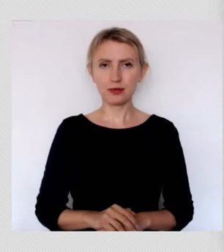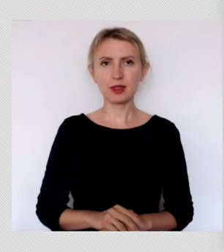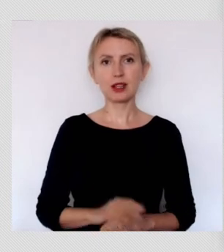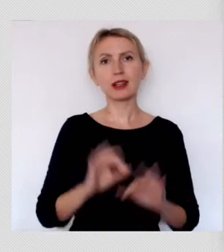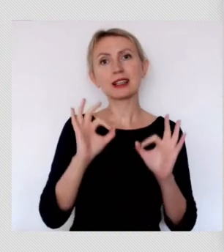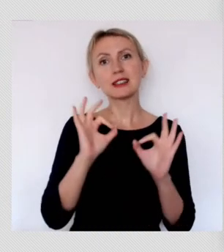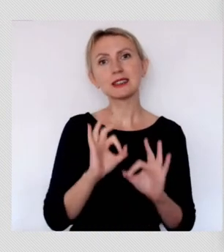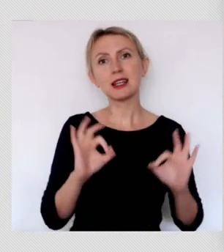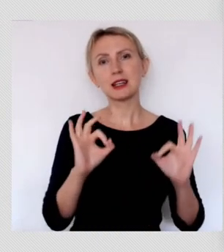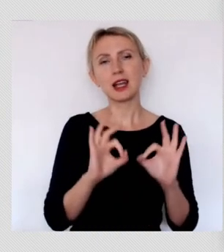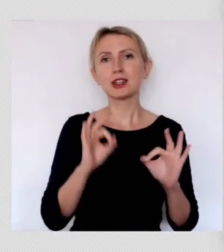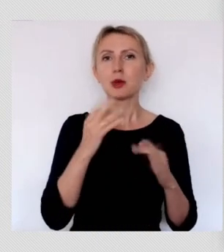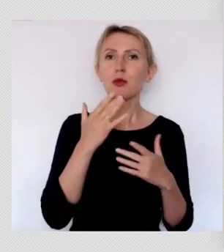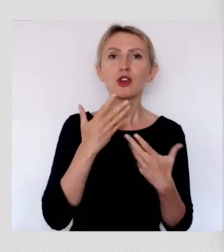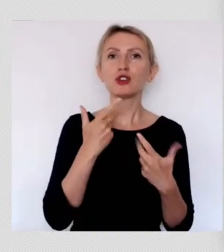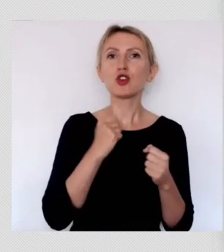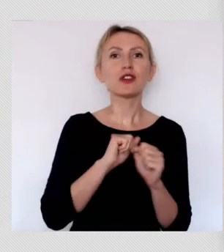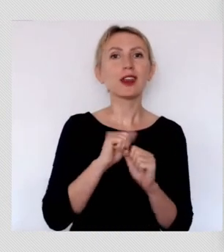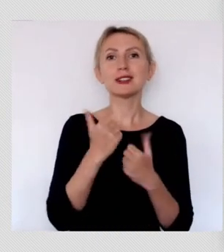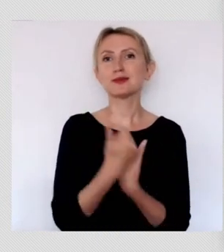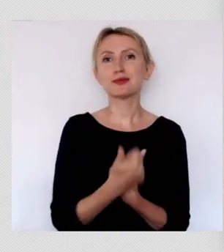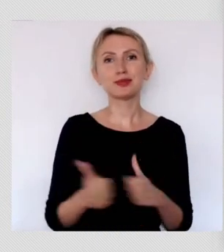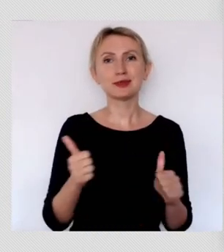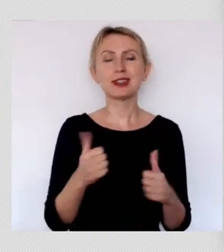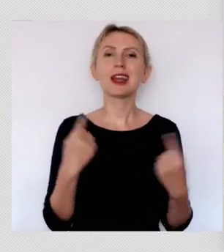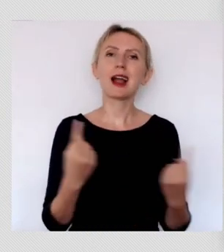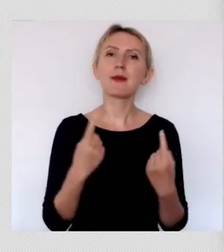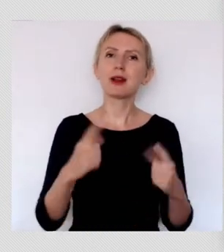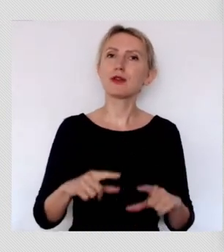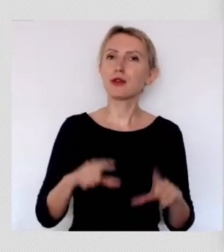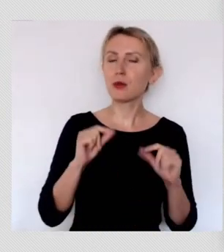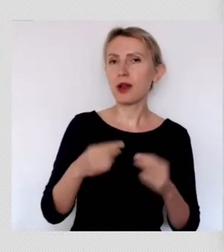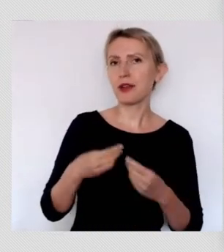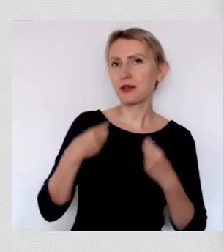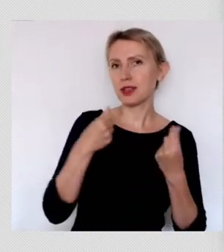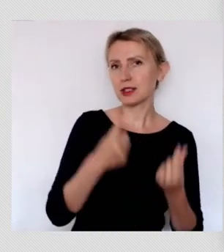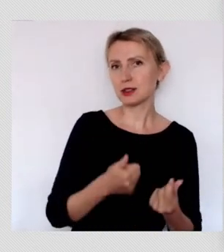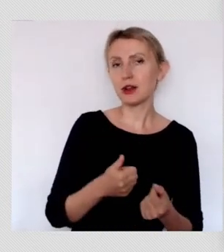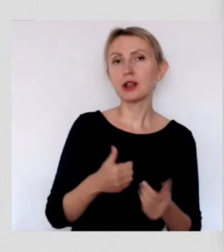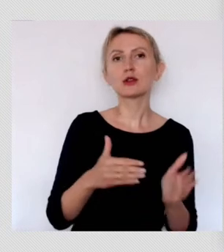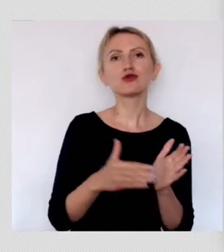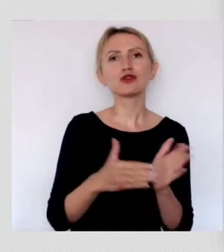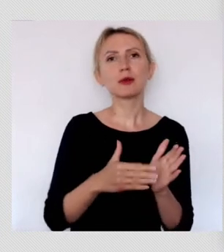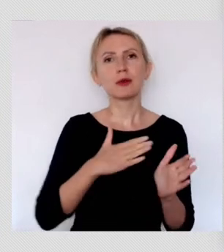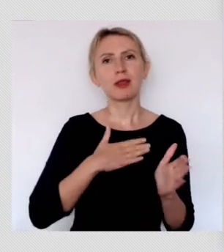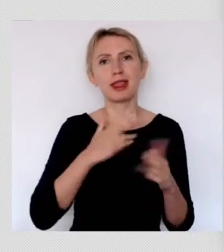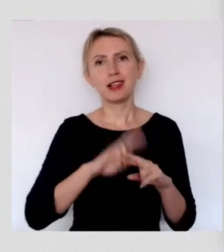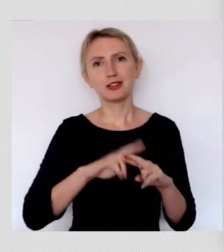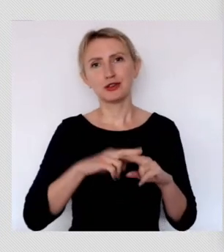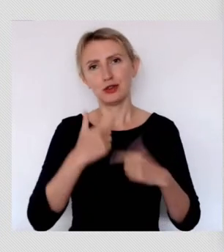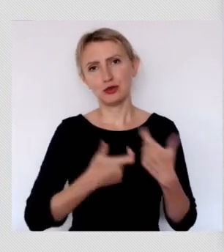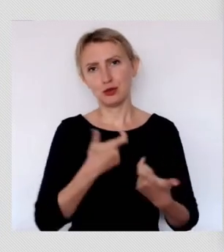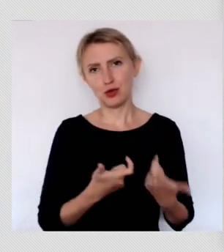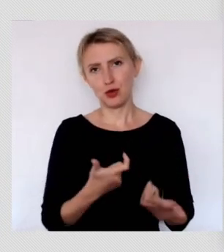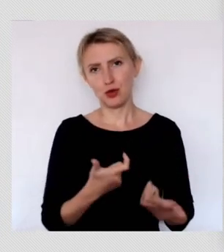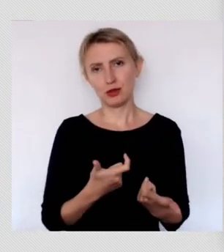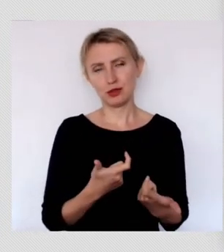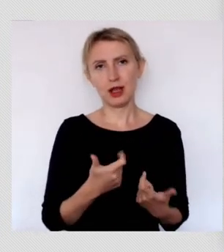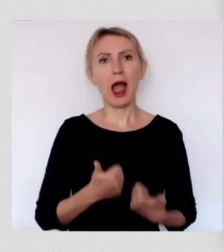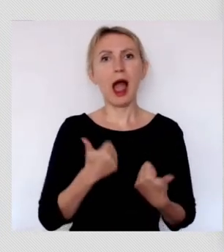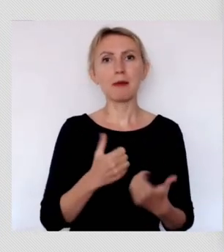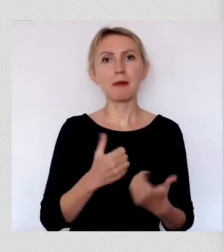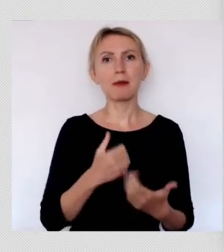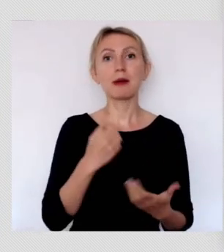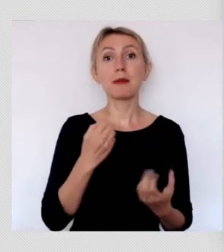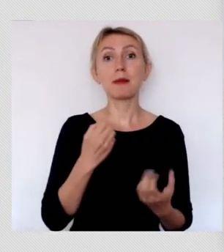kolei ujmując nie jest idealne w zakresie i kampanii wyborczej i jej finansowania, no to trzeba mieć ku temu instrumenty, żeby prawnik mógł mieć